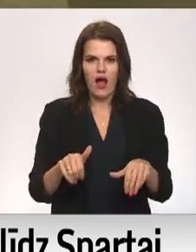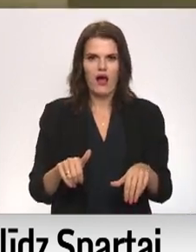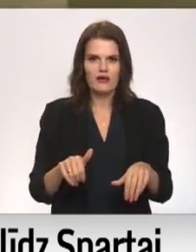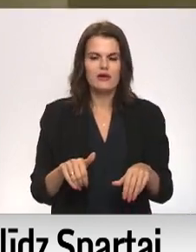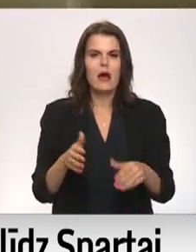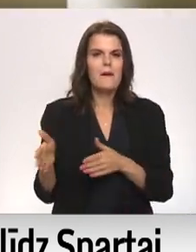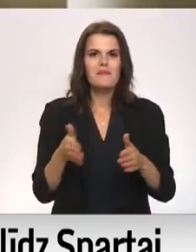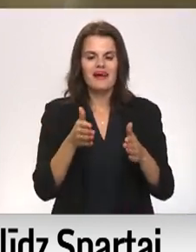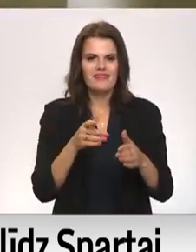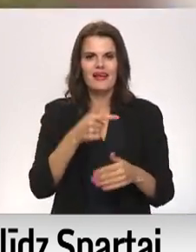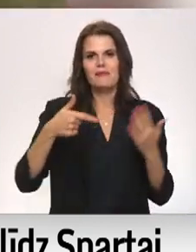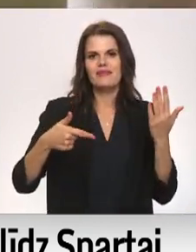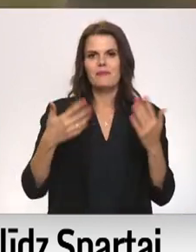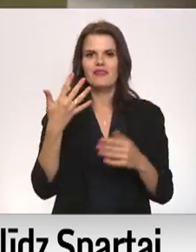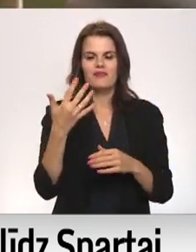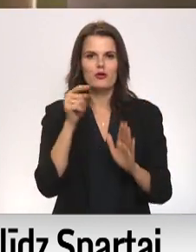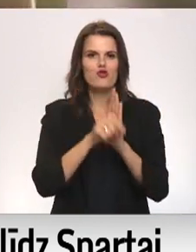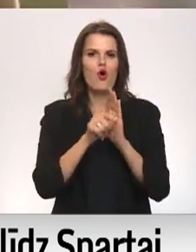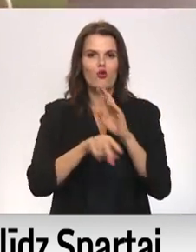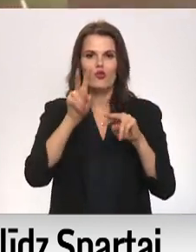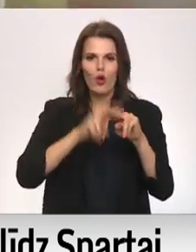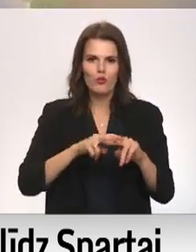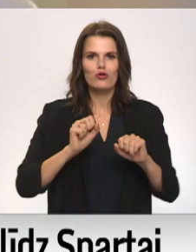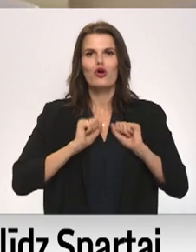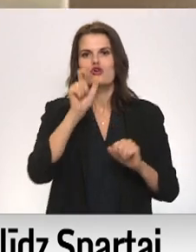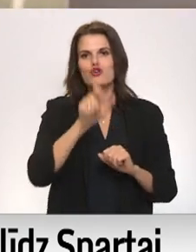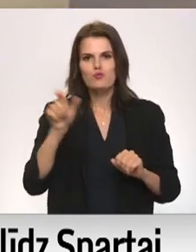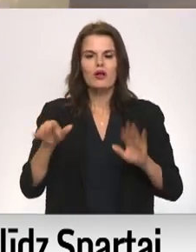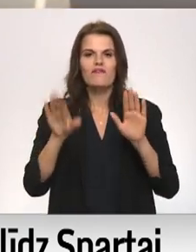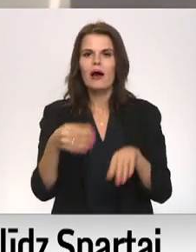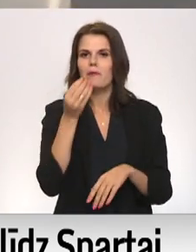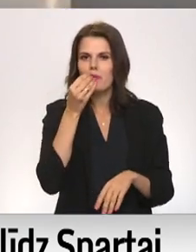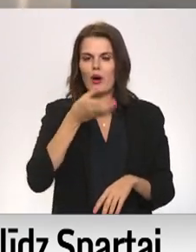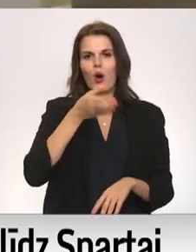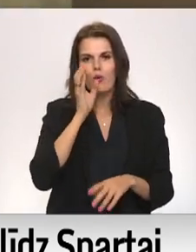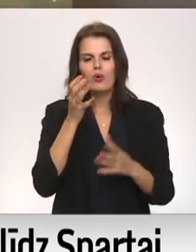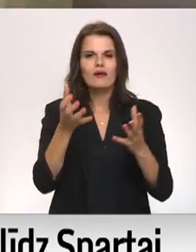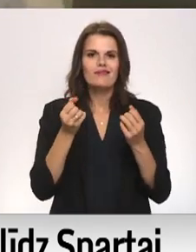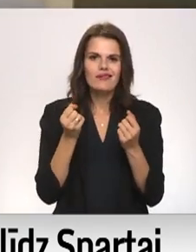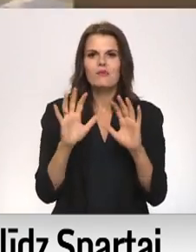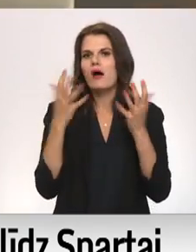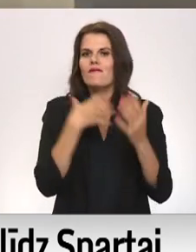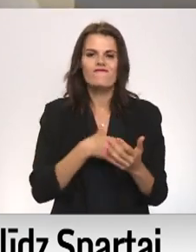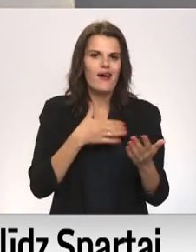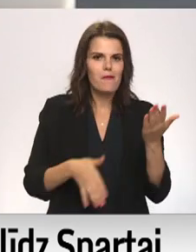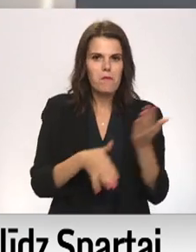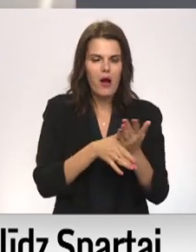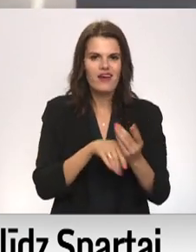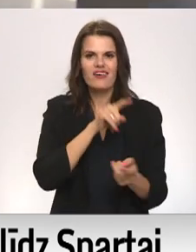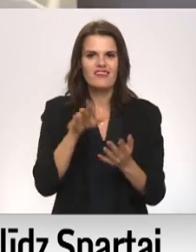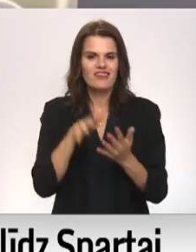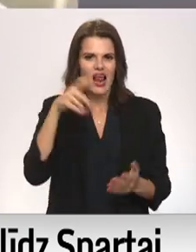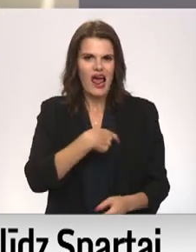Pa ceļam ir 75 kontrolpunkti, kuros sportisti var paēst, padzerties un saņemt cita veida palīdzību.